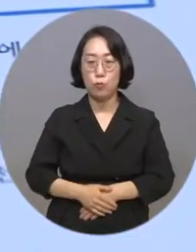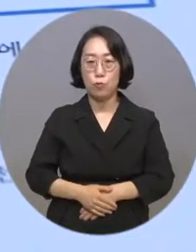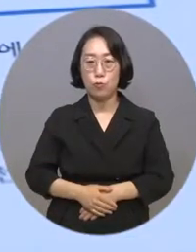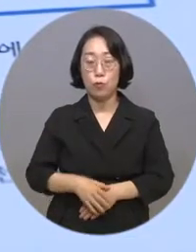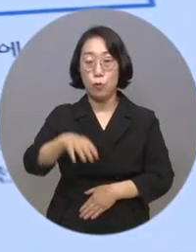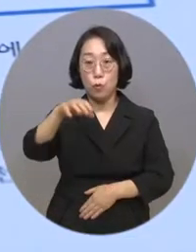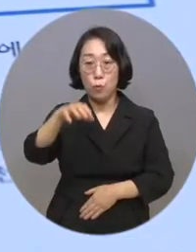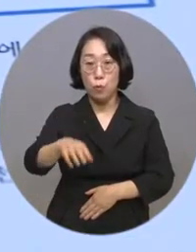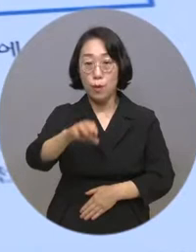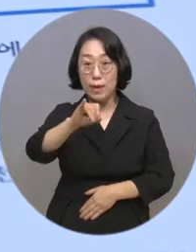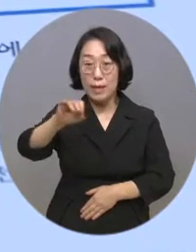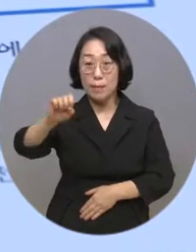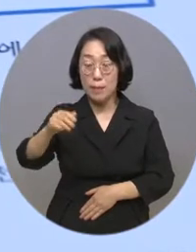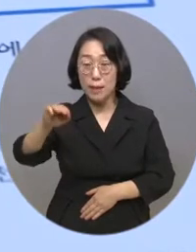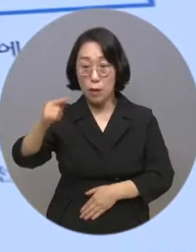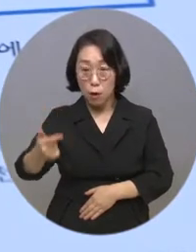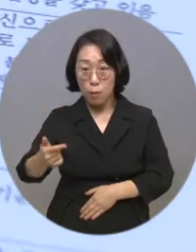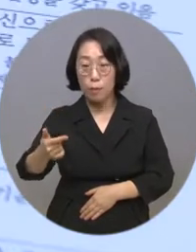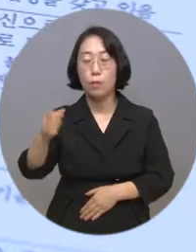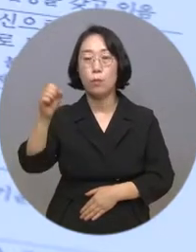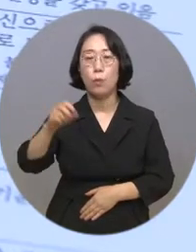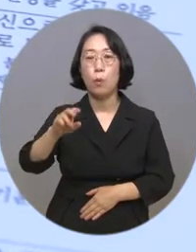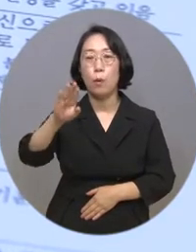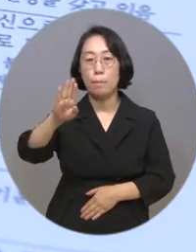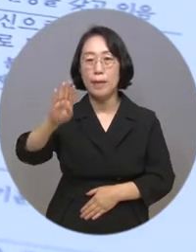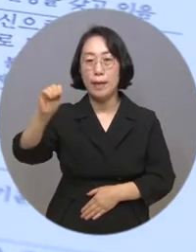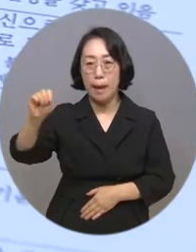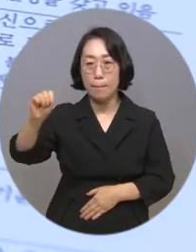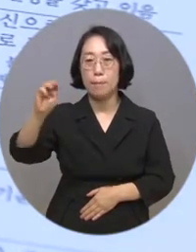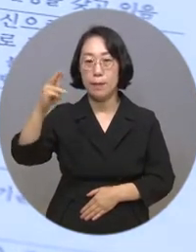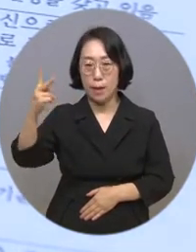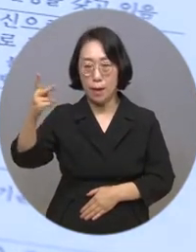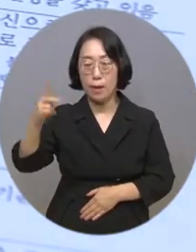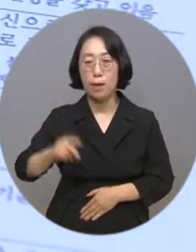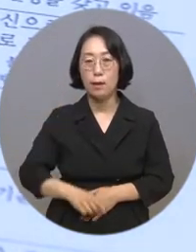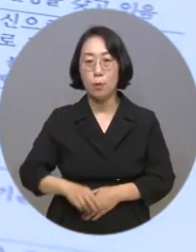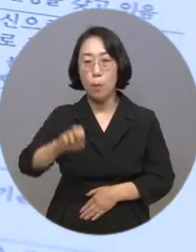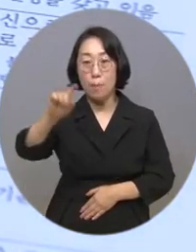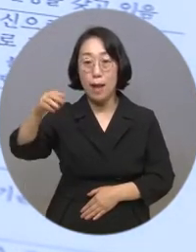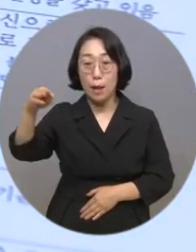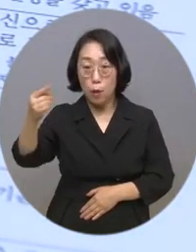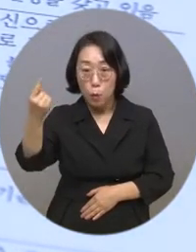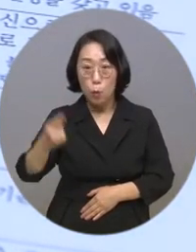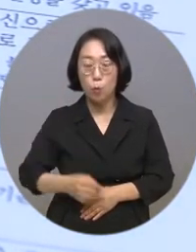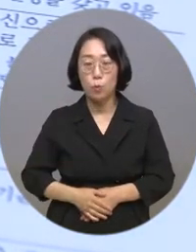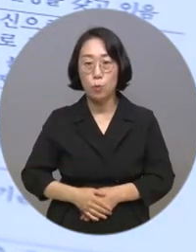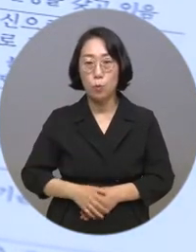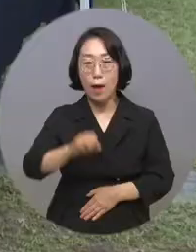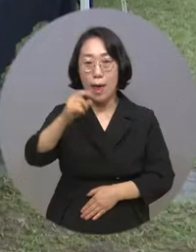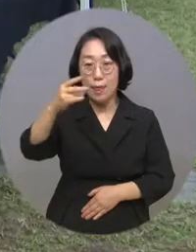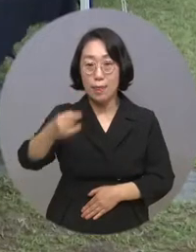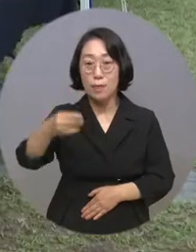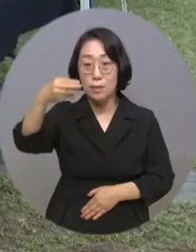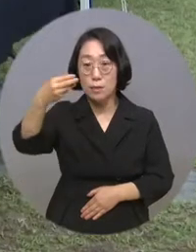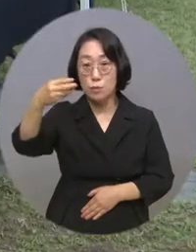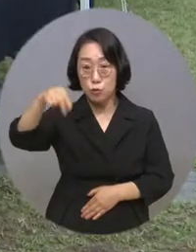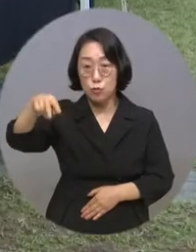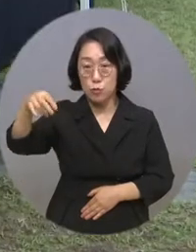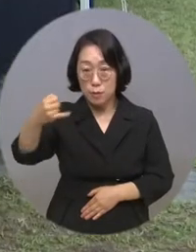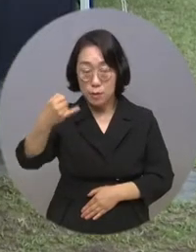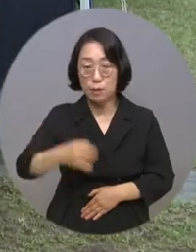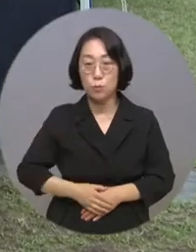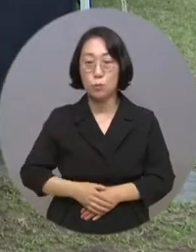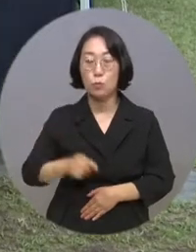스테이지에는 이민건 밴드와 BMK, 재즈 디바인 말로, 뉴올리언스의 제임스 앤드류스, 대한민국